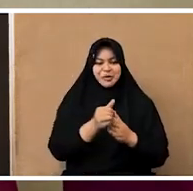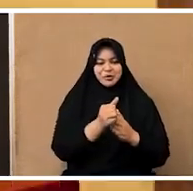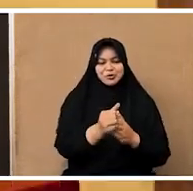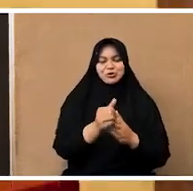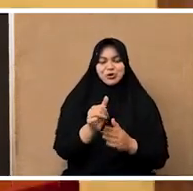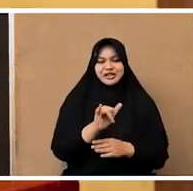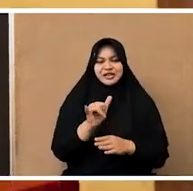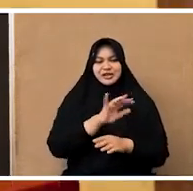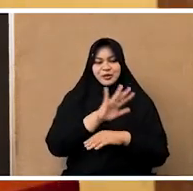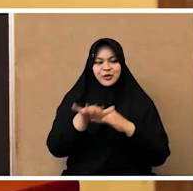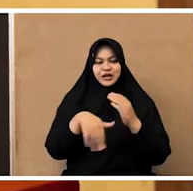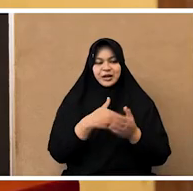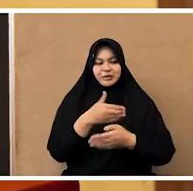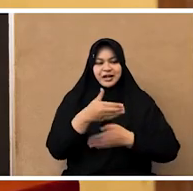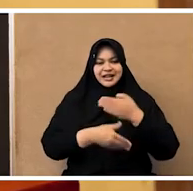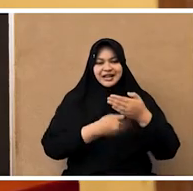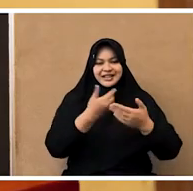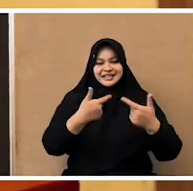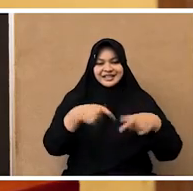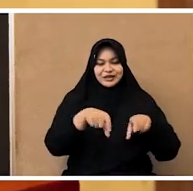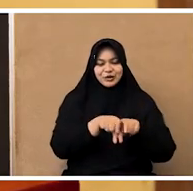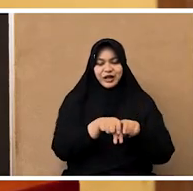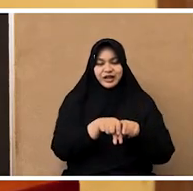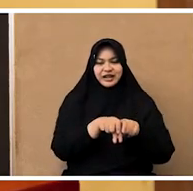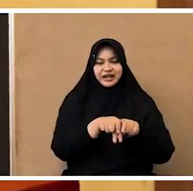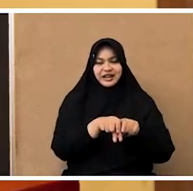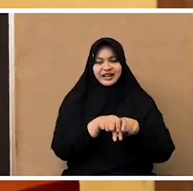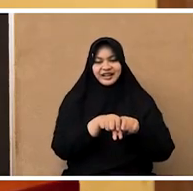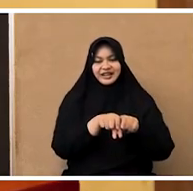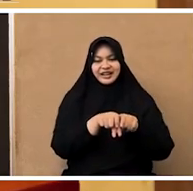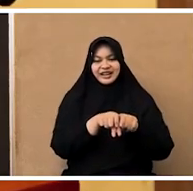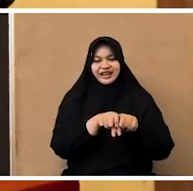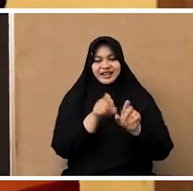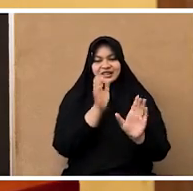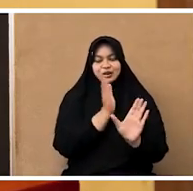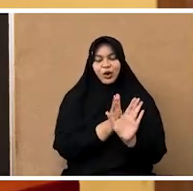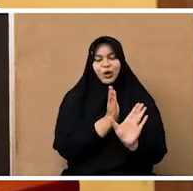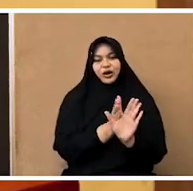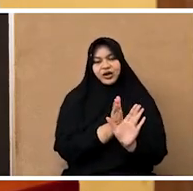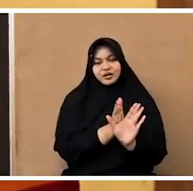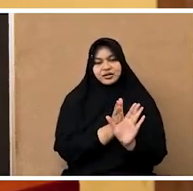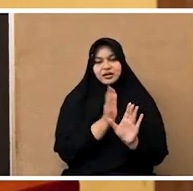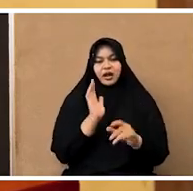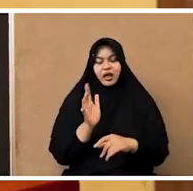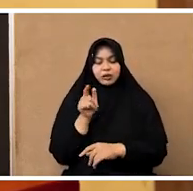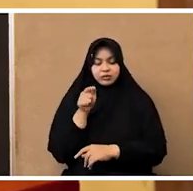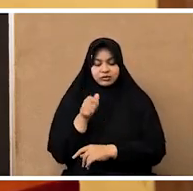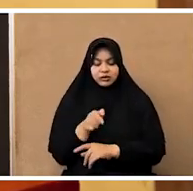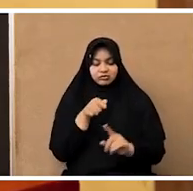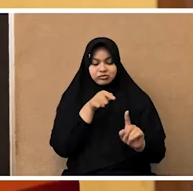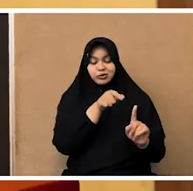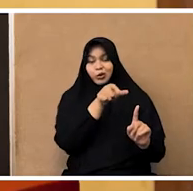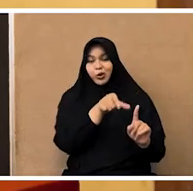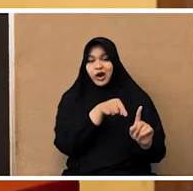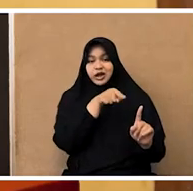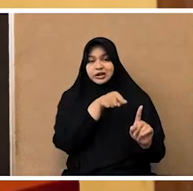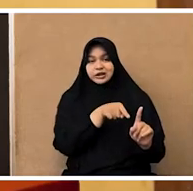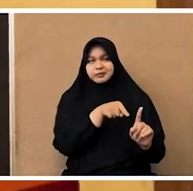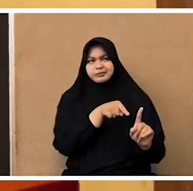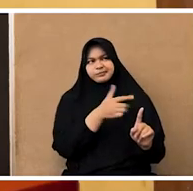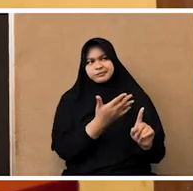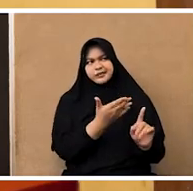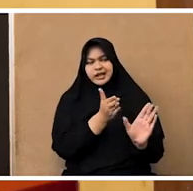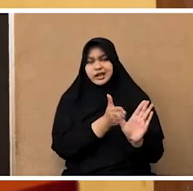semuanya kan penerapannya sesuai dengan ini ya situasi psikologisnya kalau memang dia dia